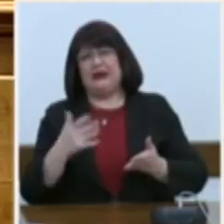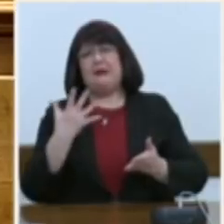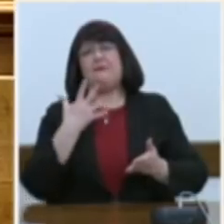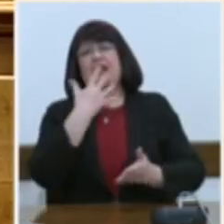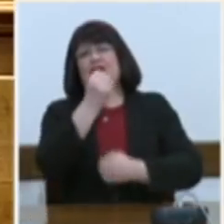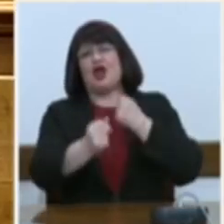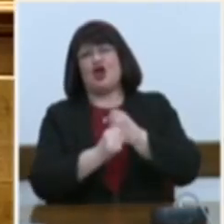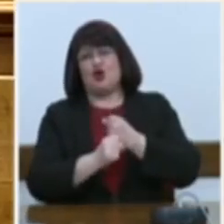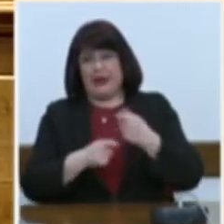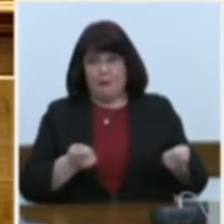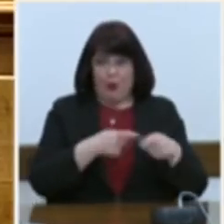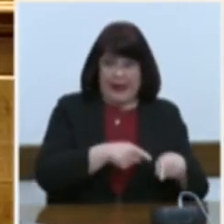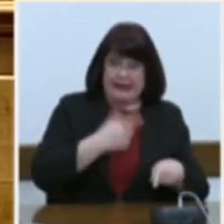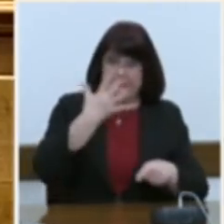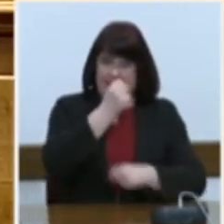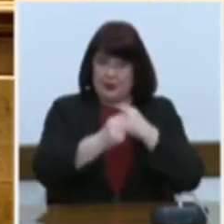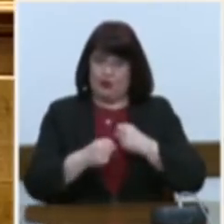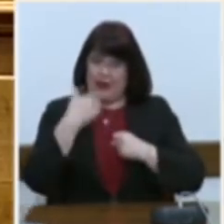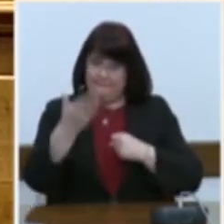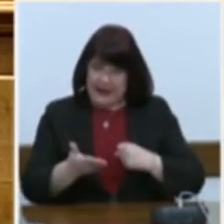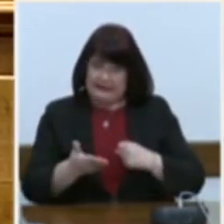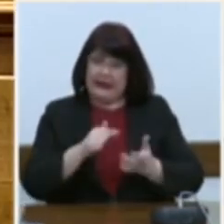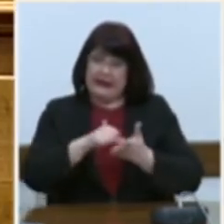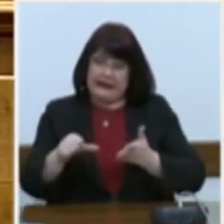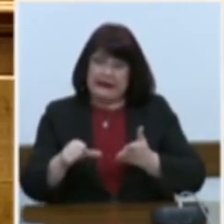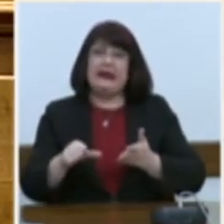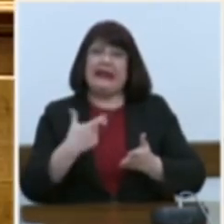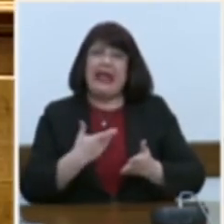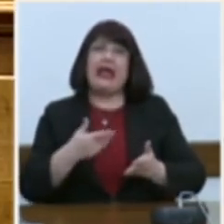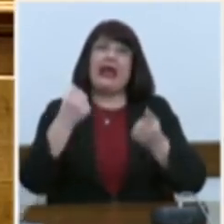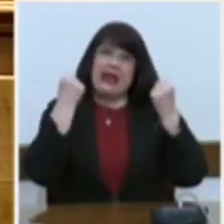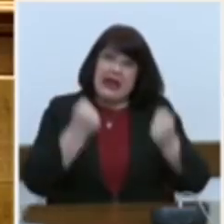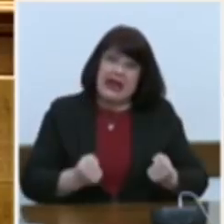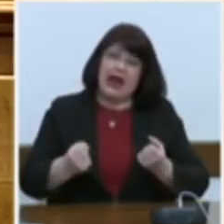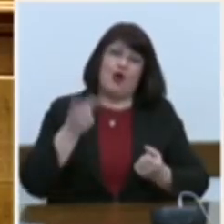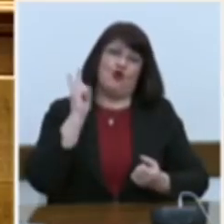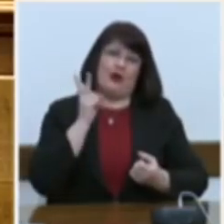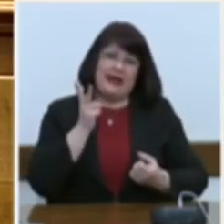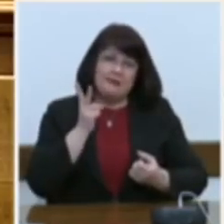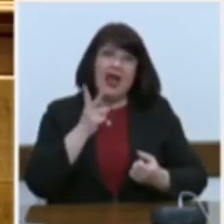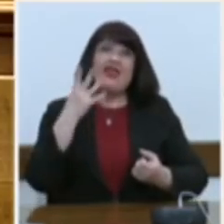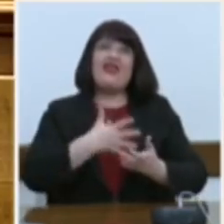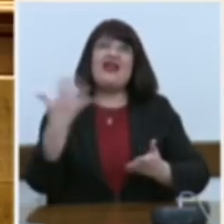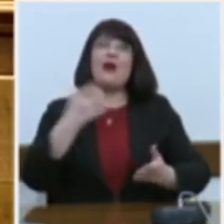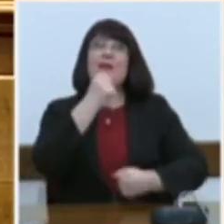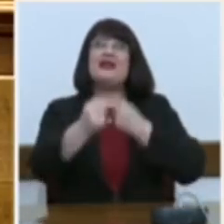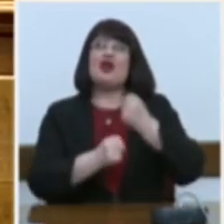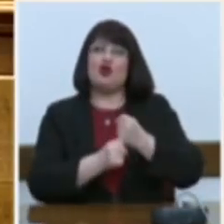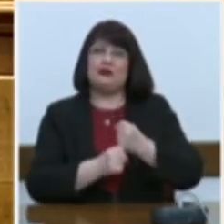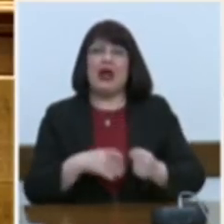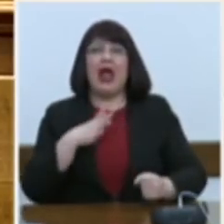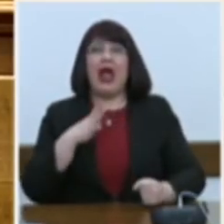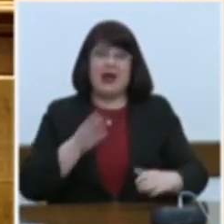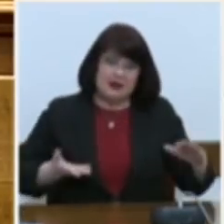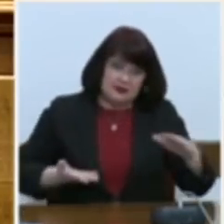5 έτη από την πράξη και τα κακουργήματα μετά από 15. Στην περίπτωση δε που απαιτείται έγκληση, αν αυτή δεν